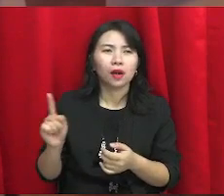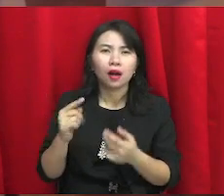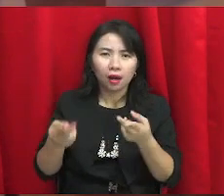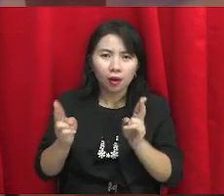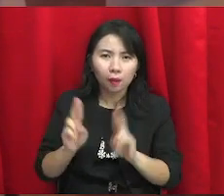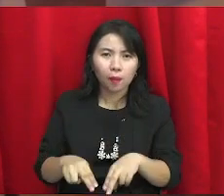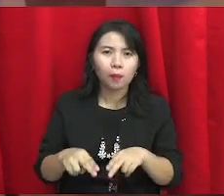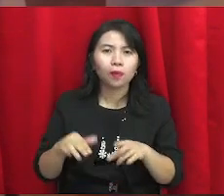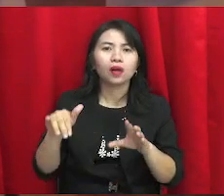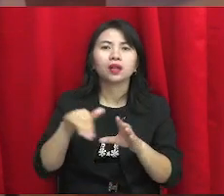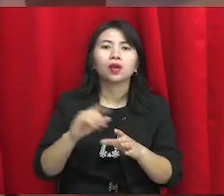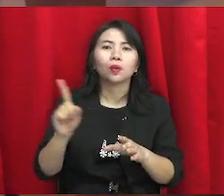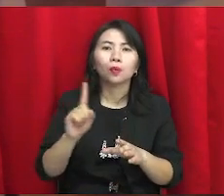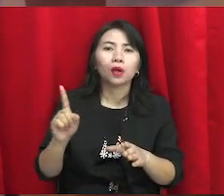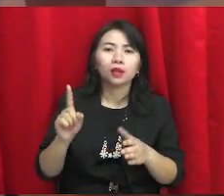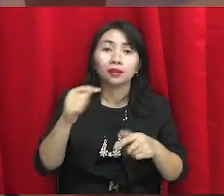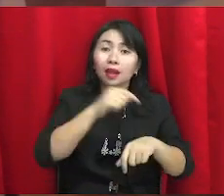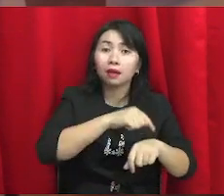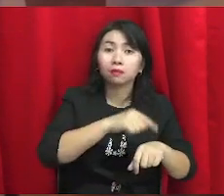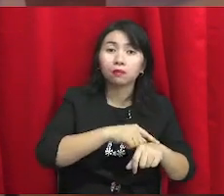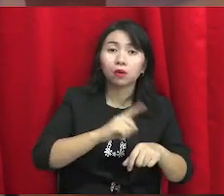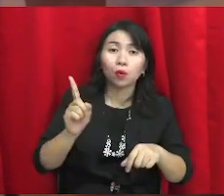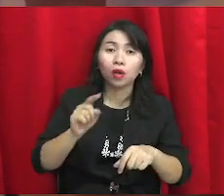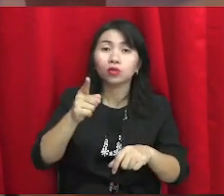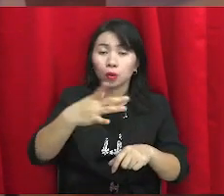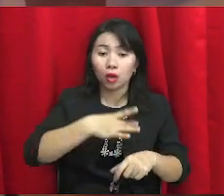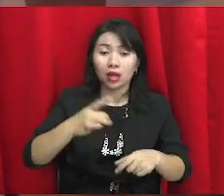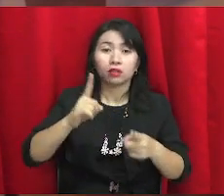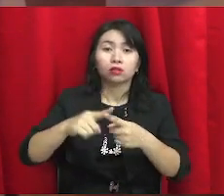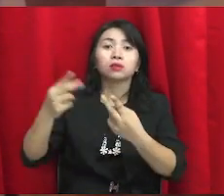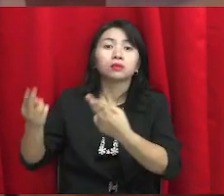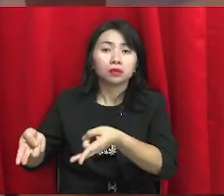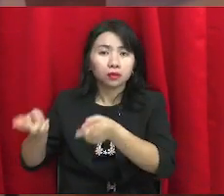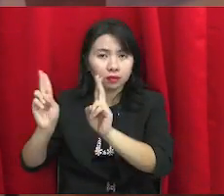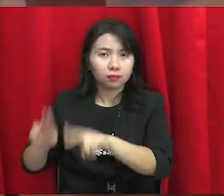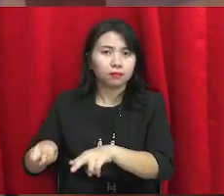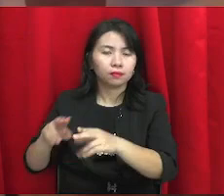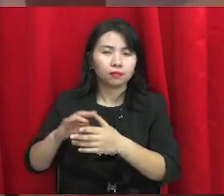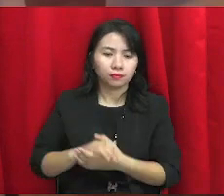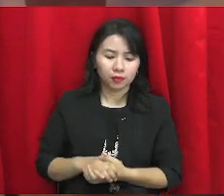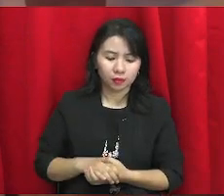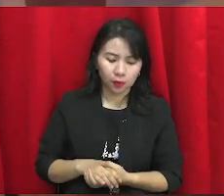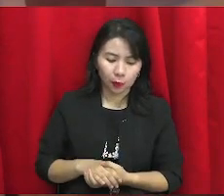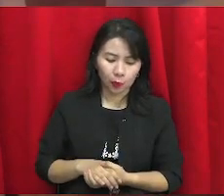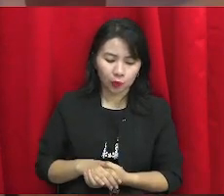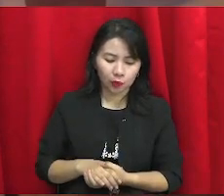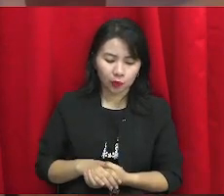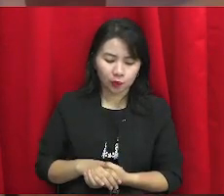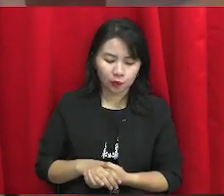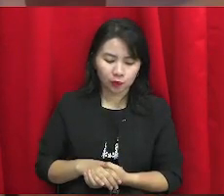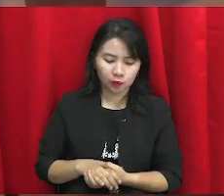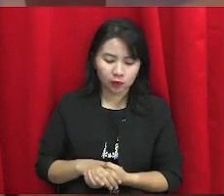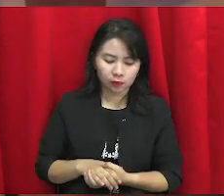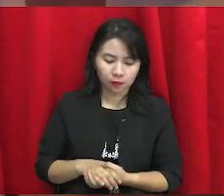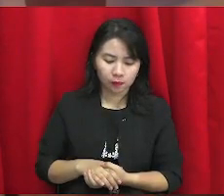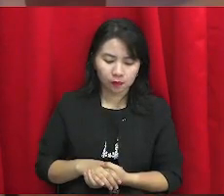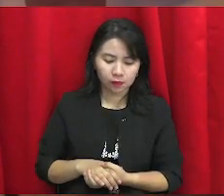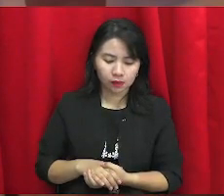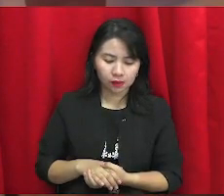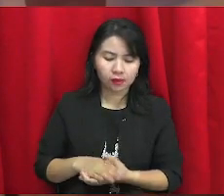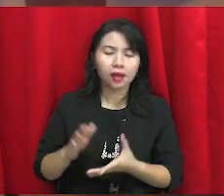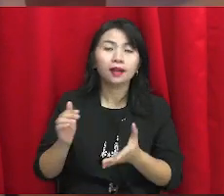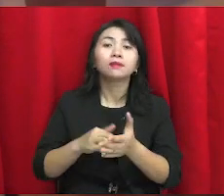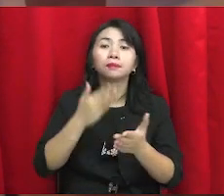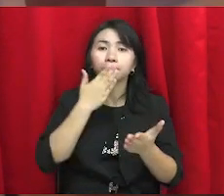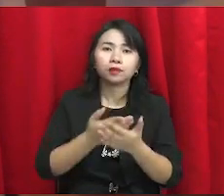hanggang sa dun sa gusto mo lang mangyari. Yun, tama yun. Jow. Yes, sir. Ito, maganda yun sinabi ni Ara, gusto ko lang